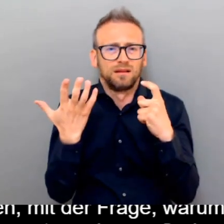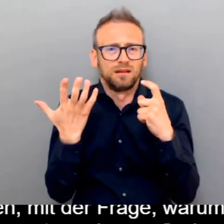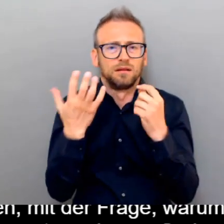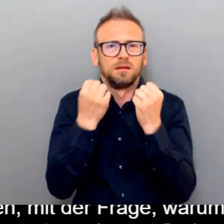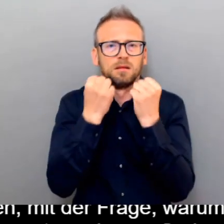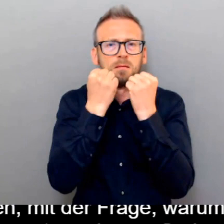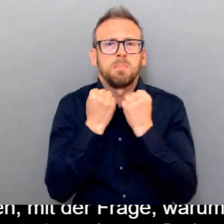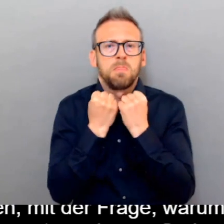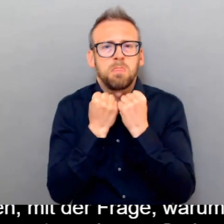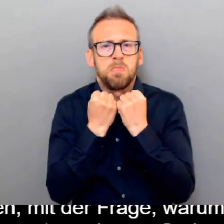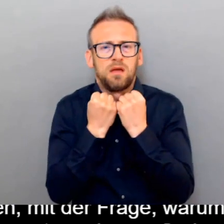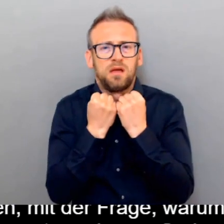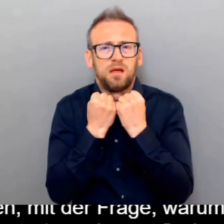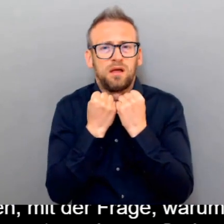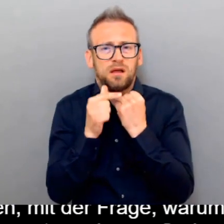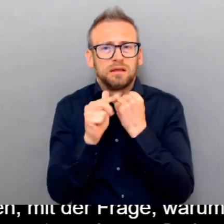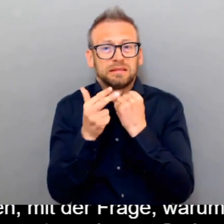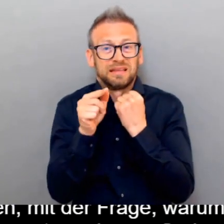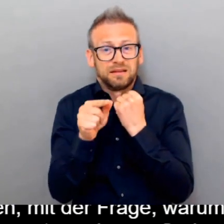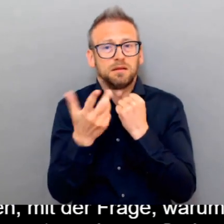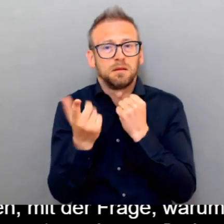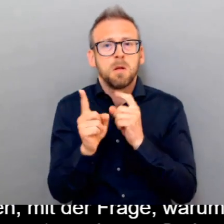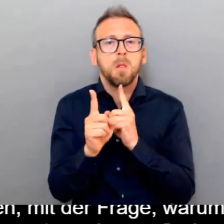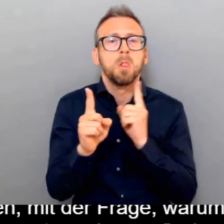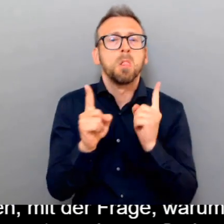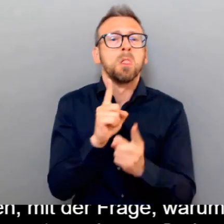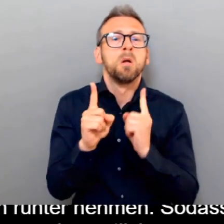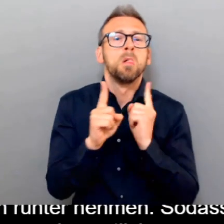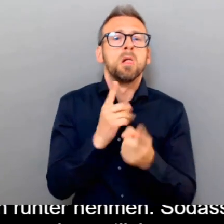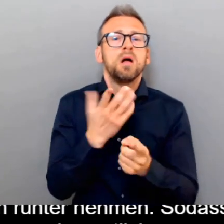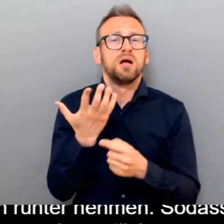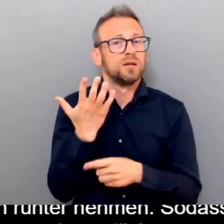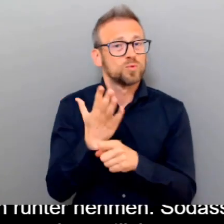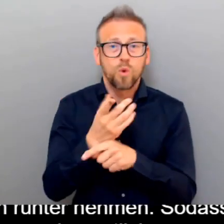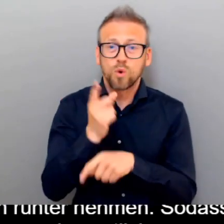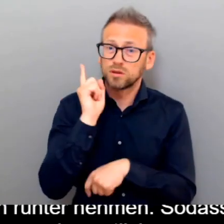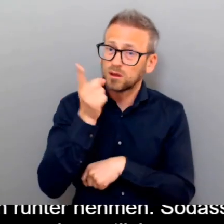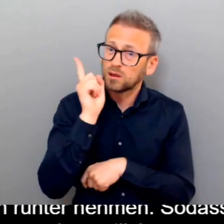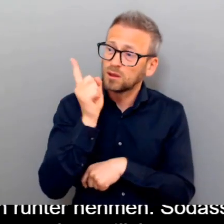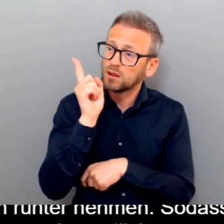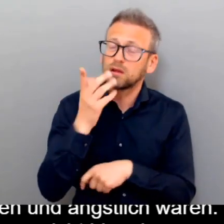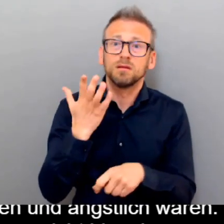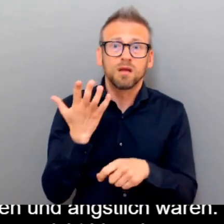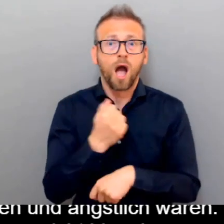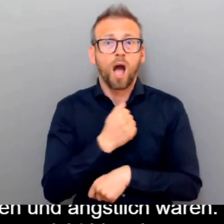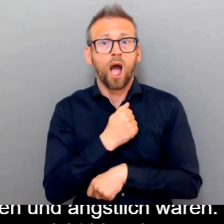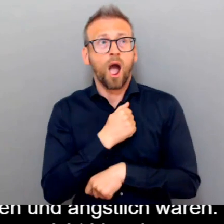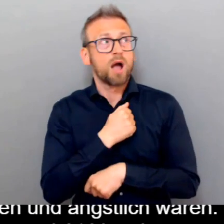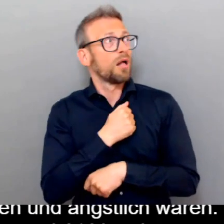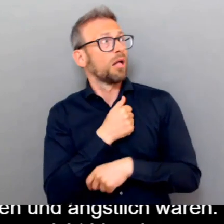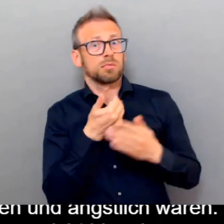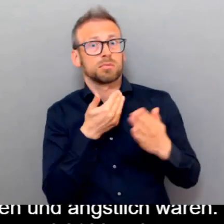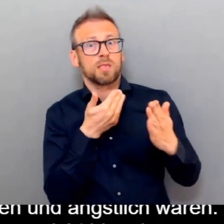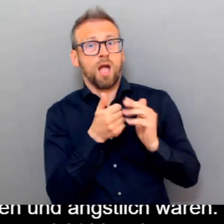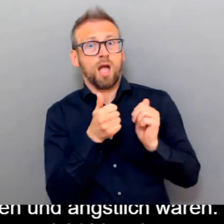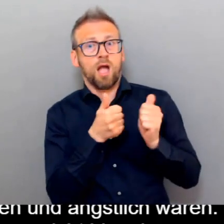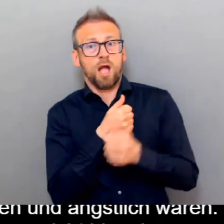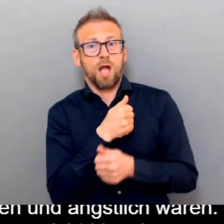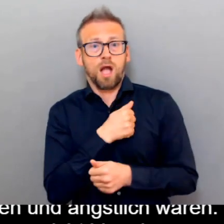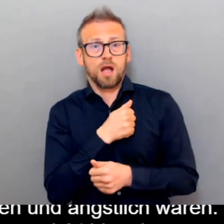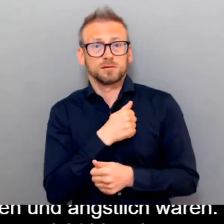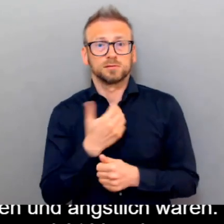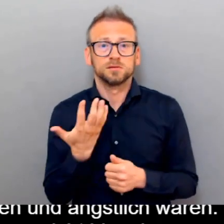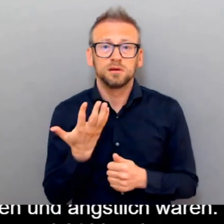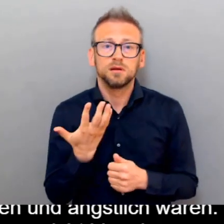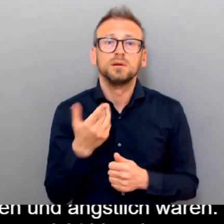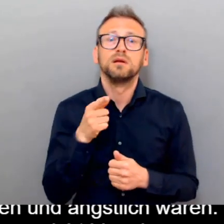Demonstrationen ja, aber keine Gefährdung von anderen. Und da verfolgen wir, wie immer in diesem Bereich, auch eine ganz klare